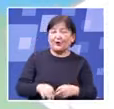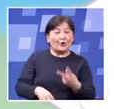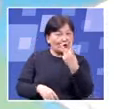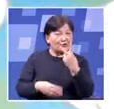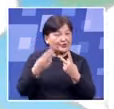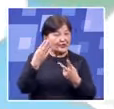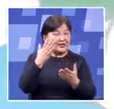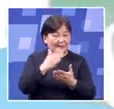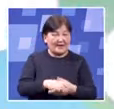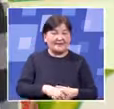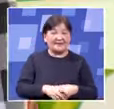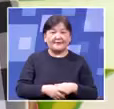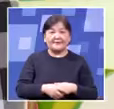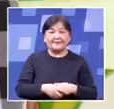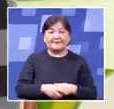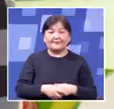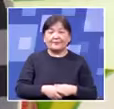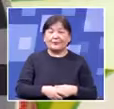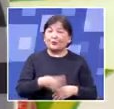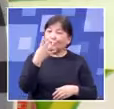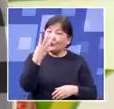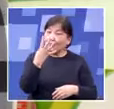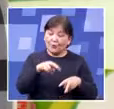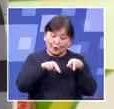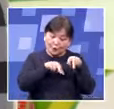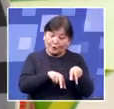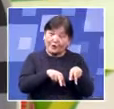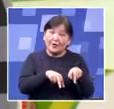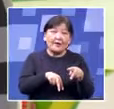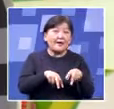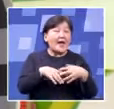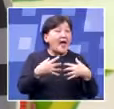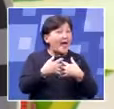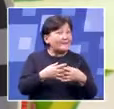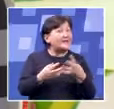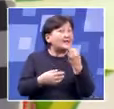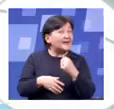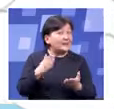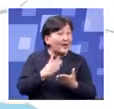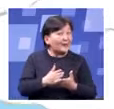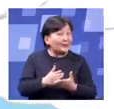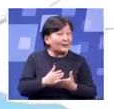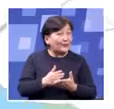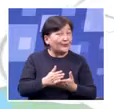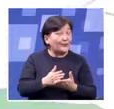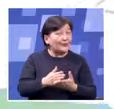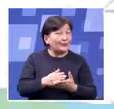Зүйтэй хоёр ширхэг байна. За дөрөв хөлтэй хэдэн амтд байна хүүхдүүдээ?